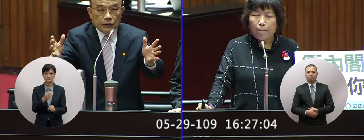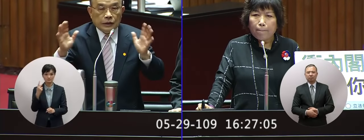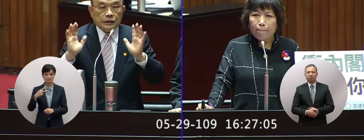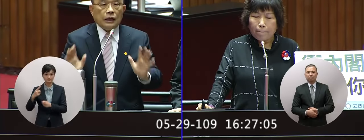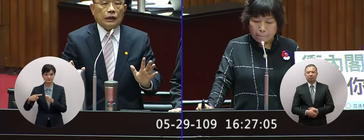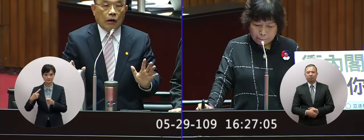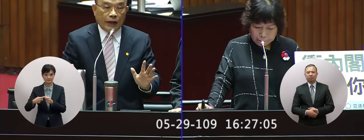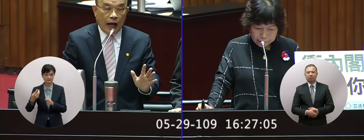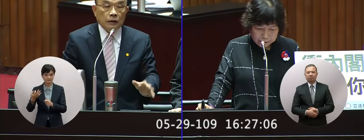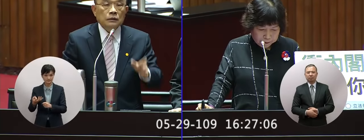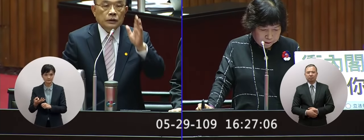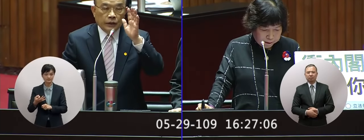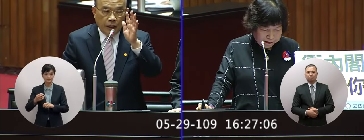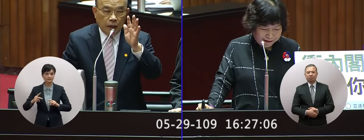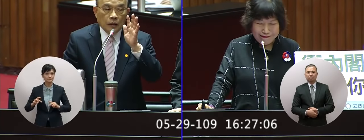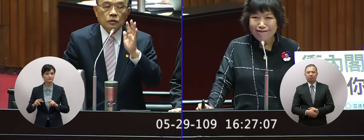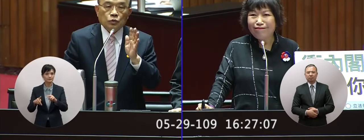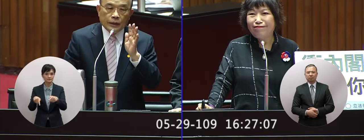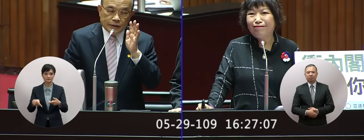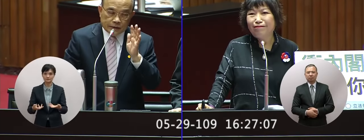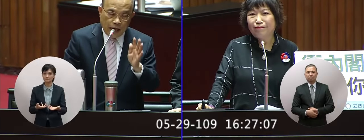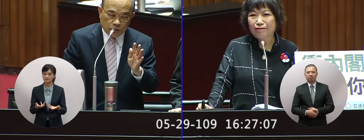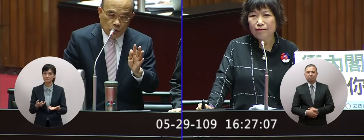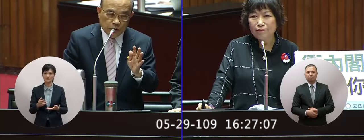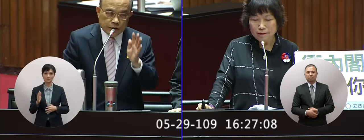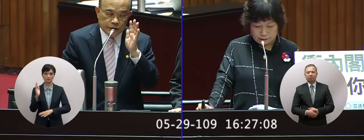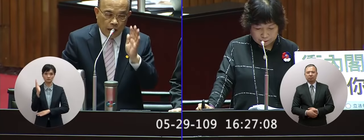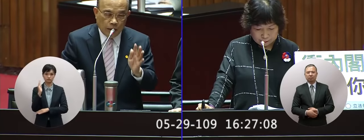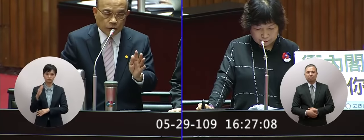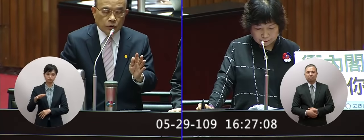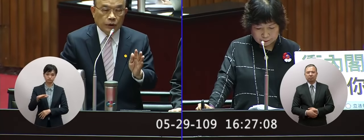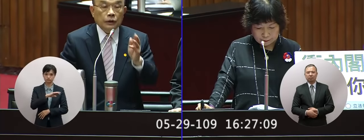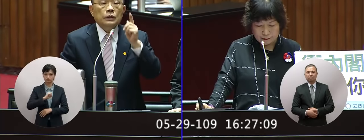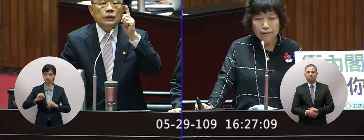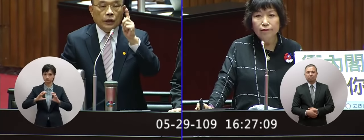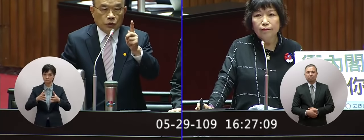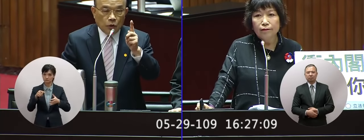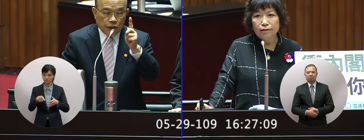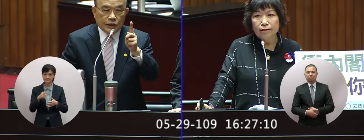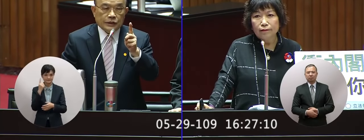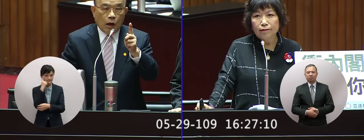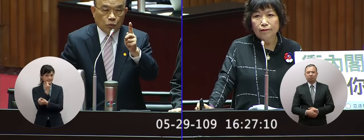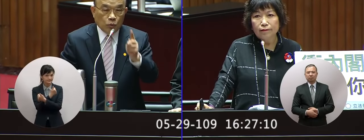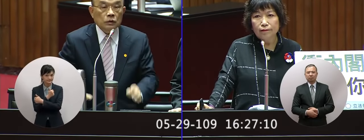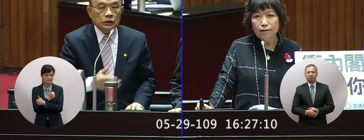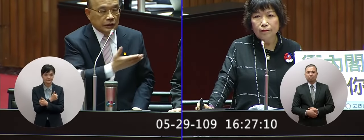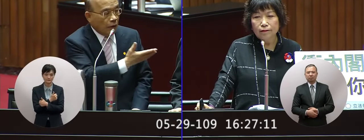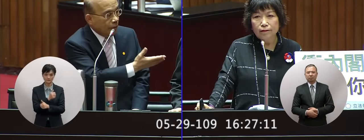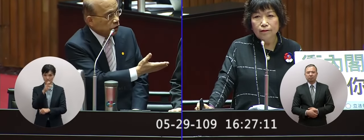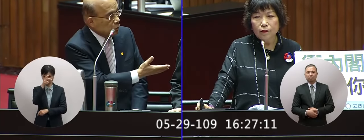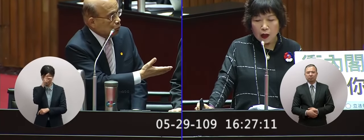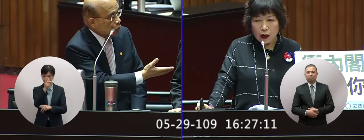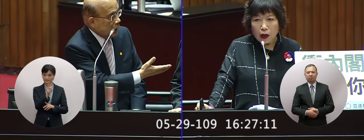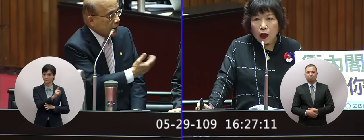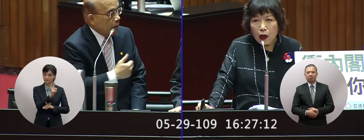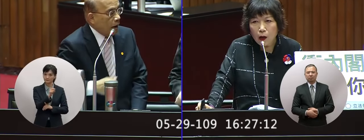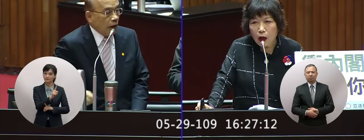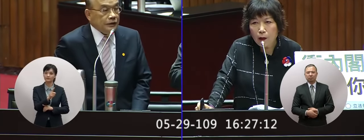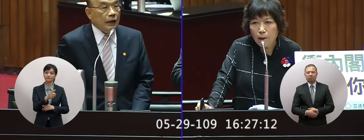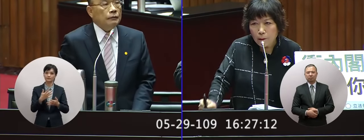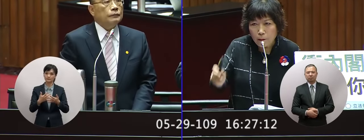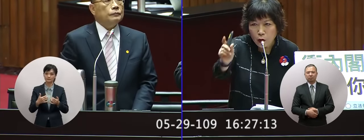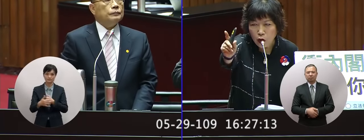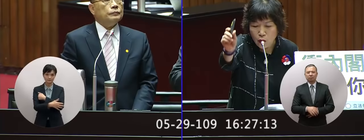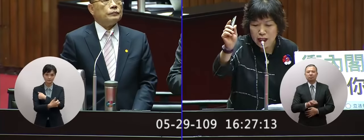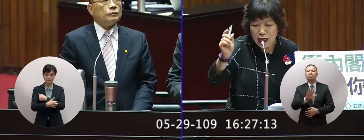整体的这个考量，也对警察同仁、消防同仁也都一起照顾，这方面请部长给你